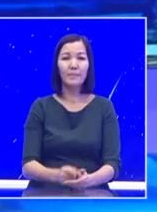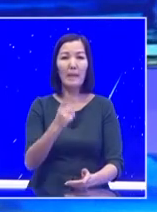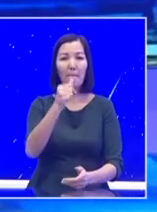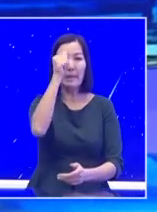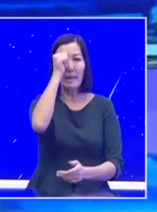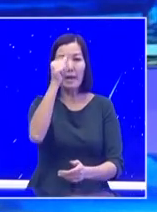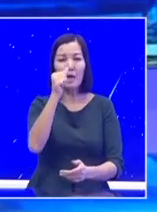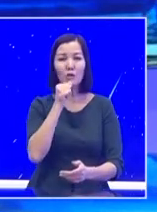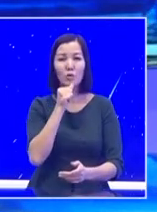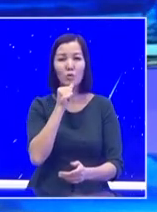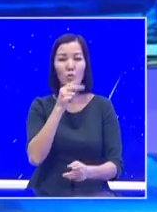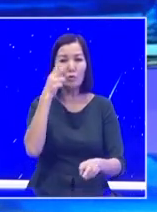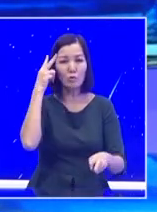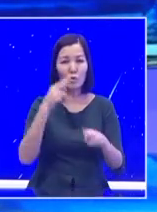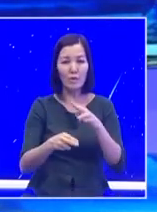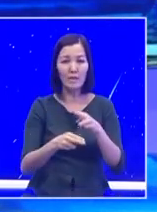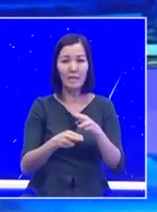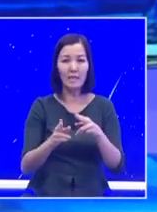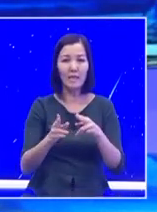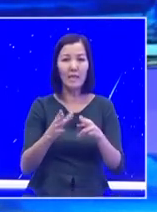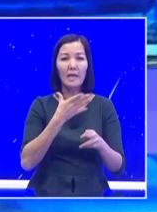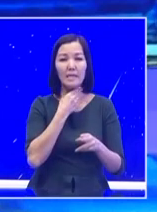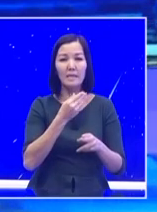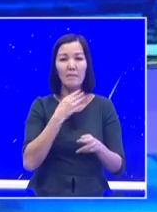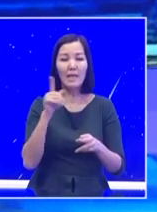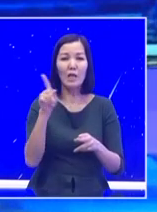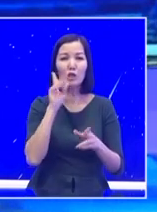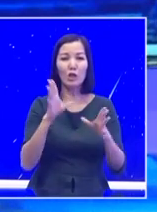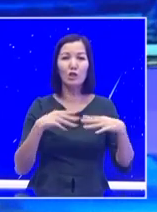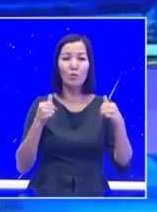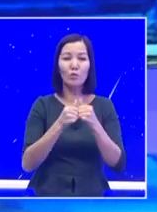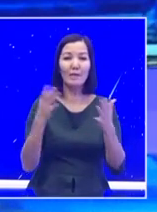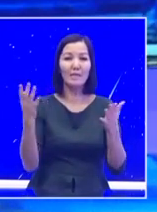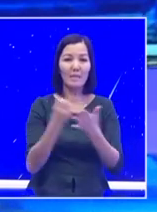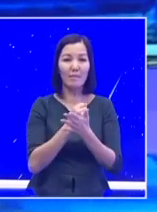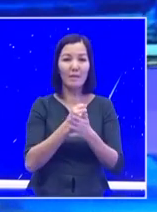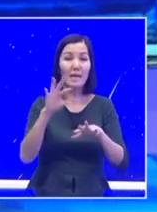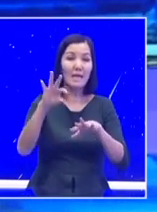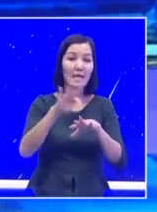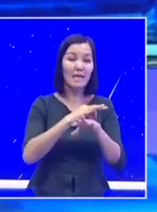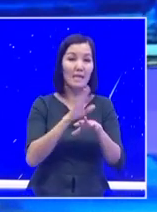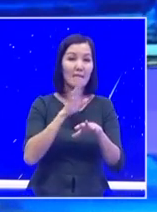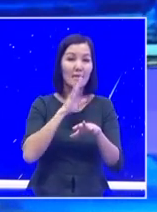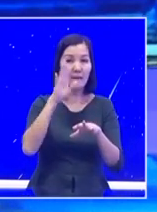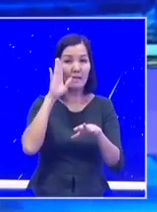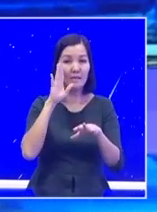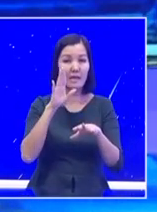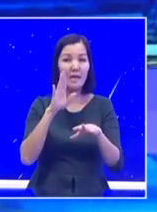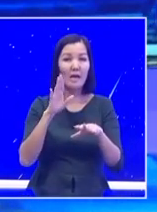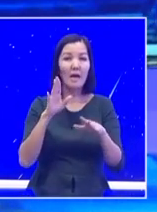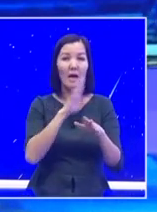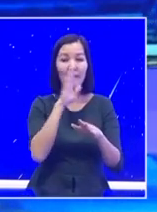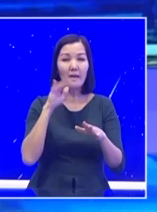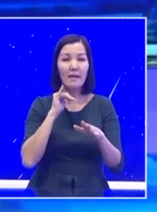Бір айға жуық уақыт хабар ошарсыз кеткен семейлік жас отбасы табылды. Ерлі зайыпты Көксу ауданына ата-анасына қонаққа